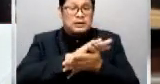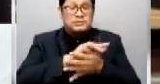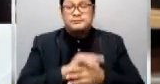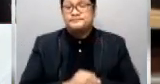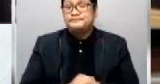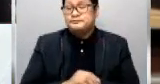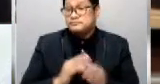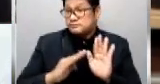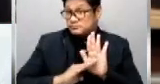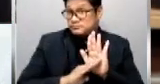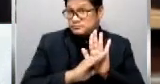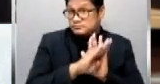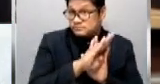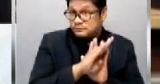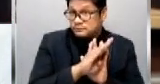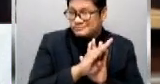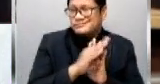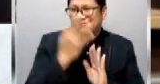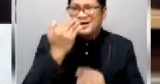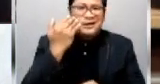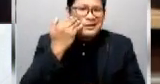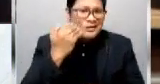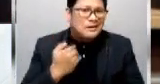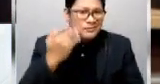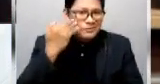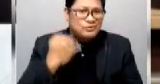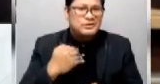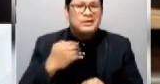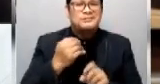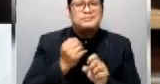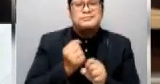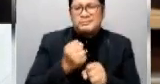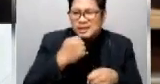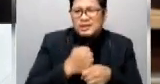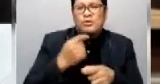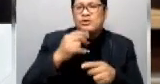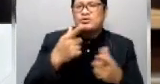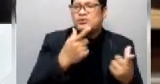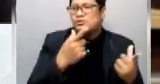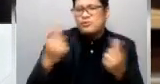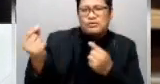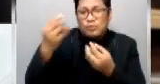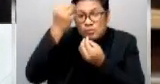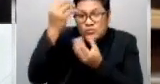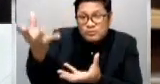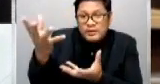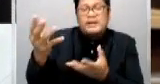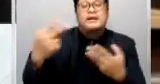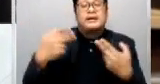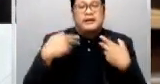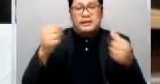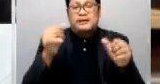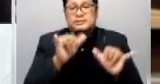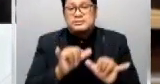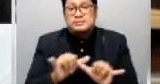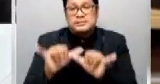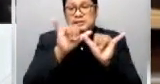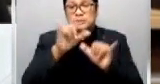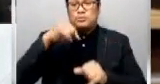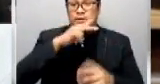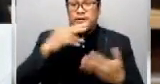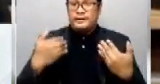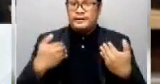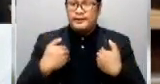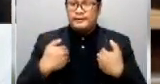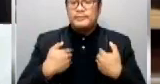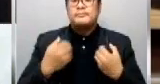dahil nakakaligtaan po nating ayusin at mag-comply dito sa minimum health standards na meron tayo. Marami tayong nakikita